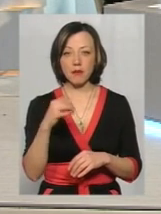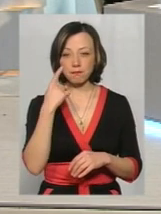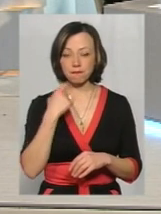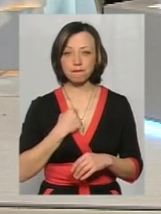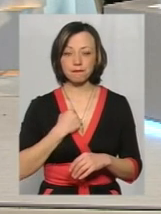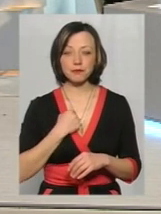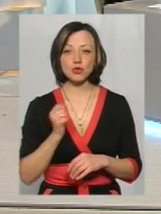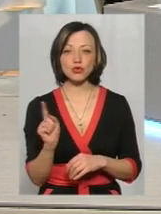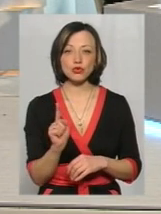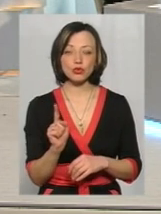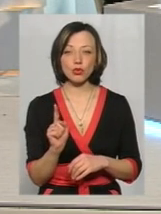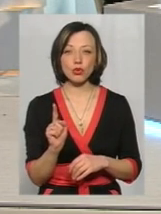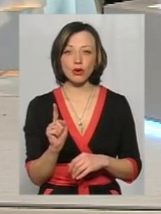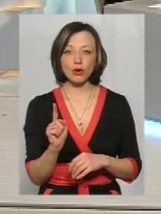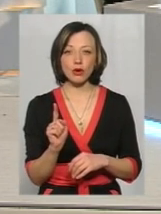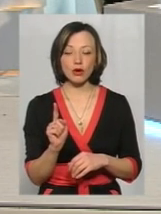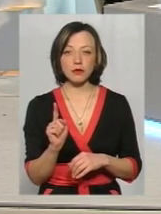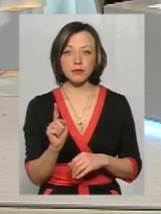репліку про те, що